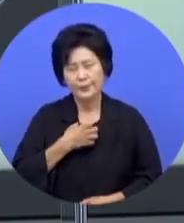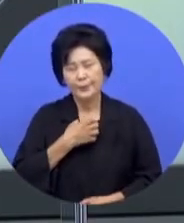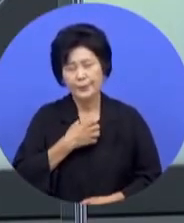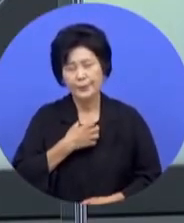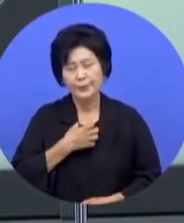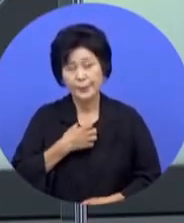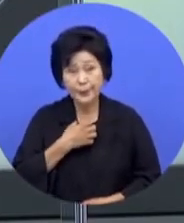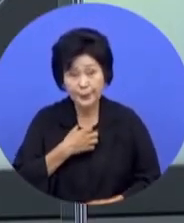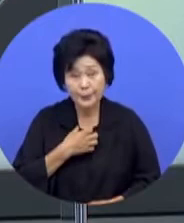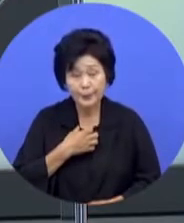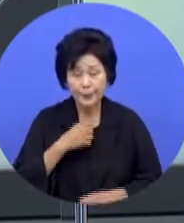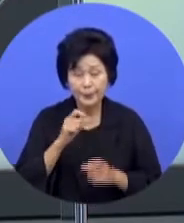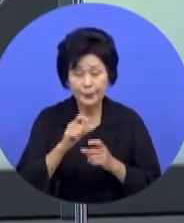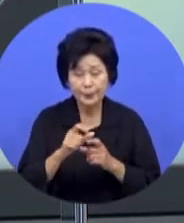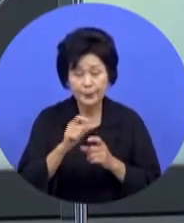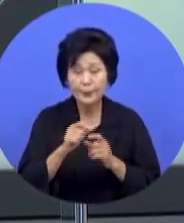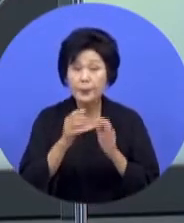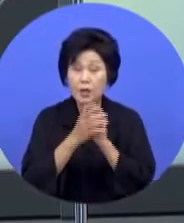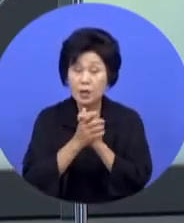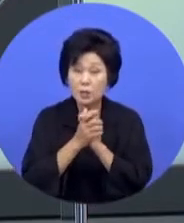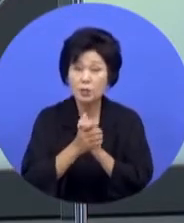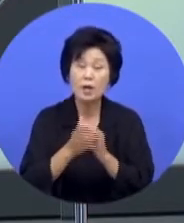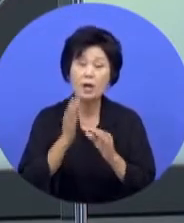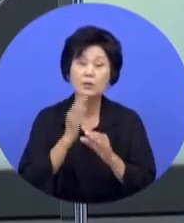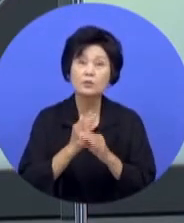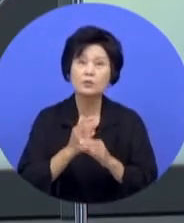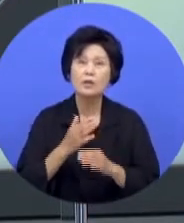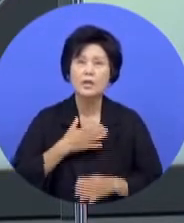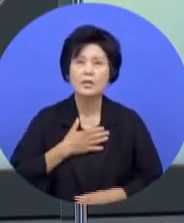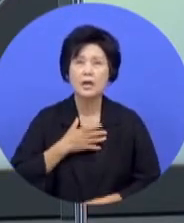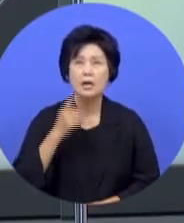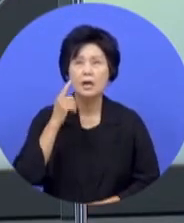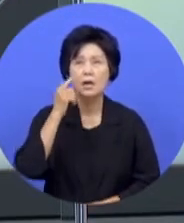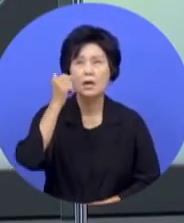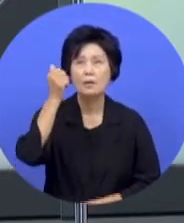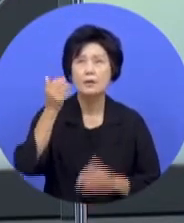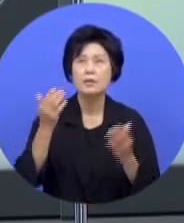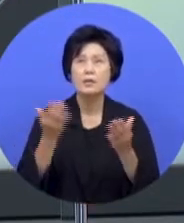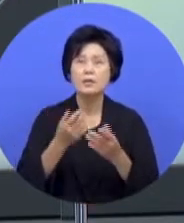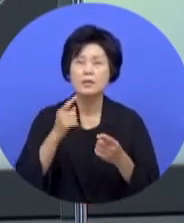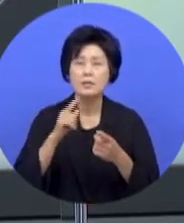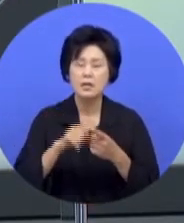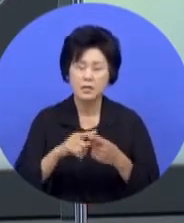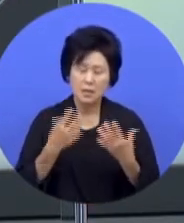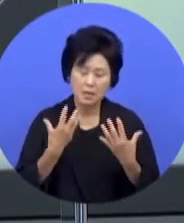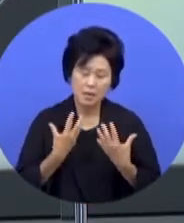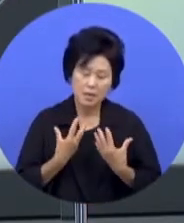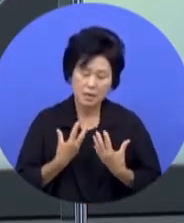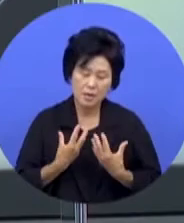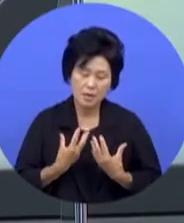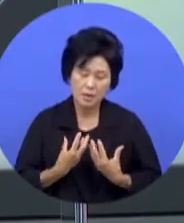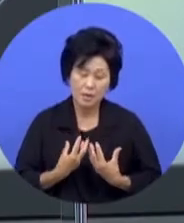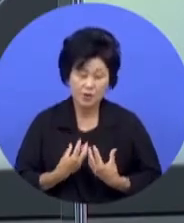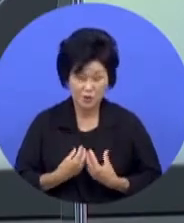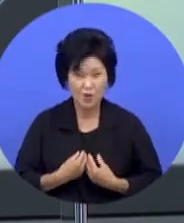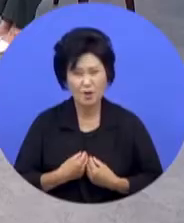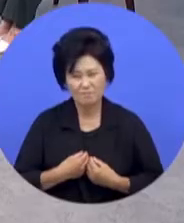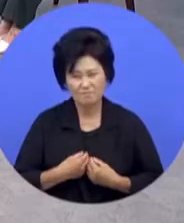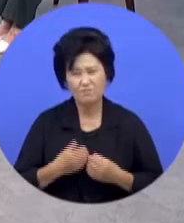보니 정말 목회에 대한 어떤 그 좌절감, 절망감 이런 게 매우 컸습니다. 그리고